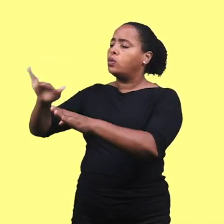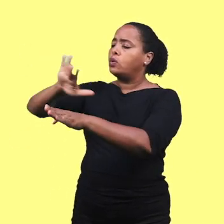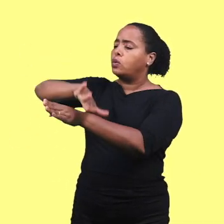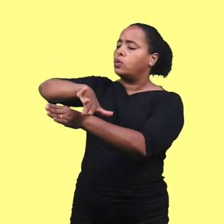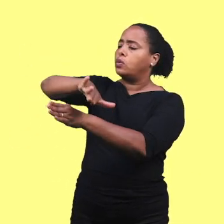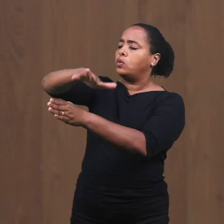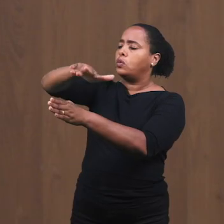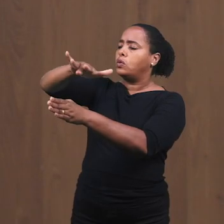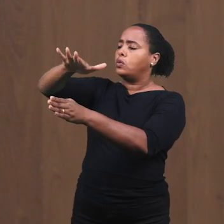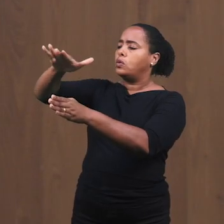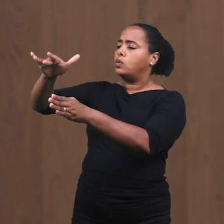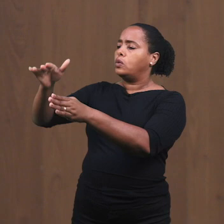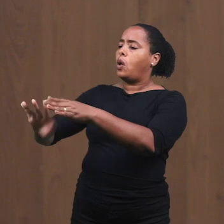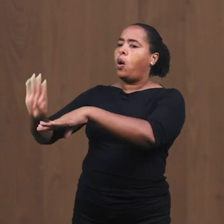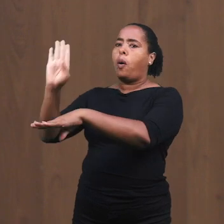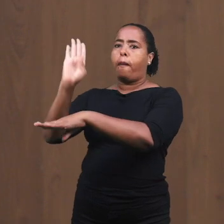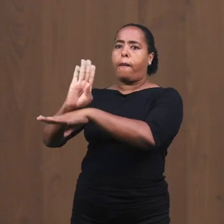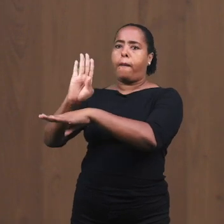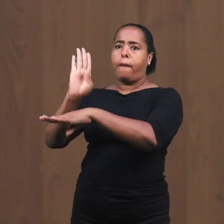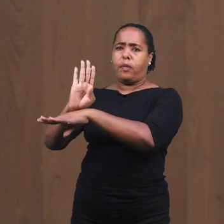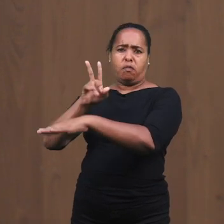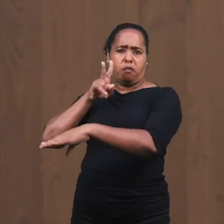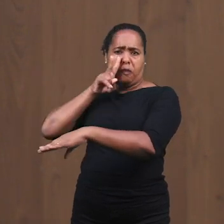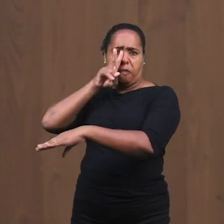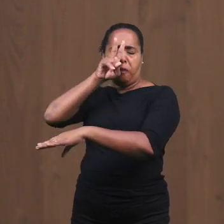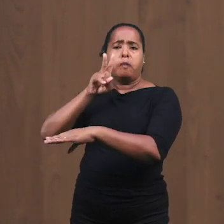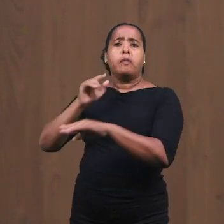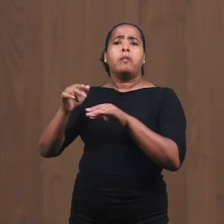облачен, обработан сверху